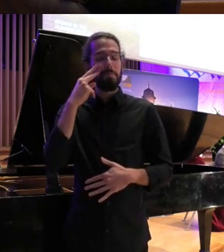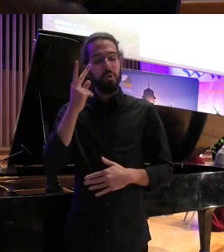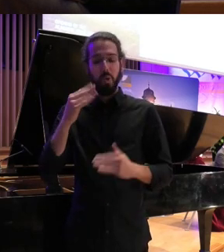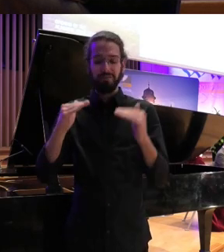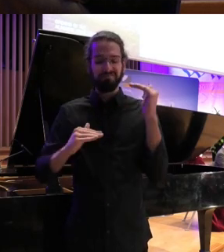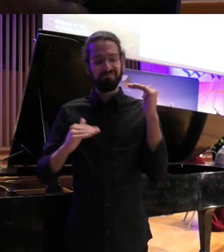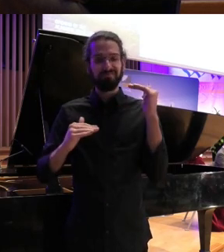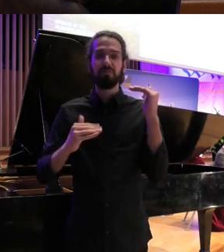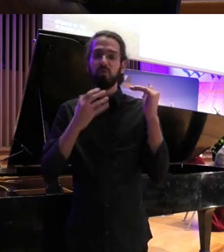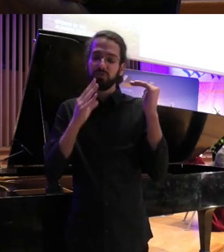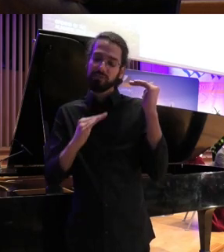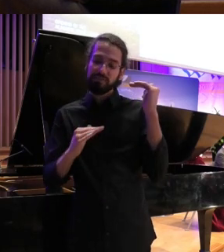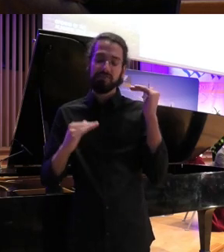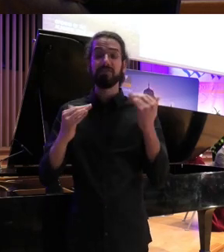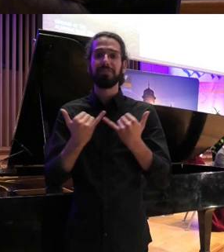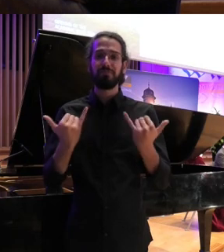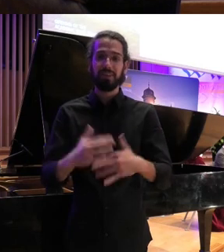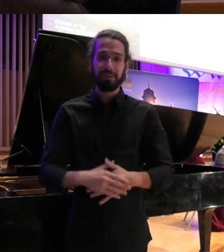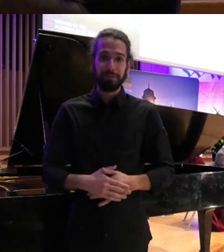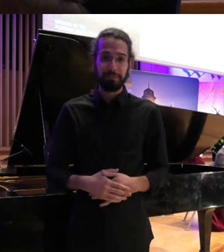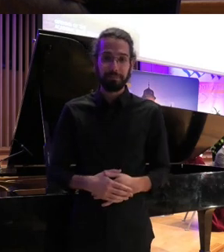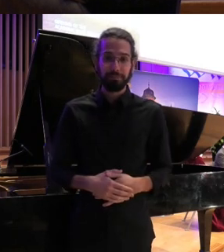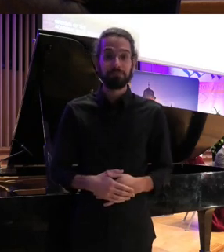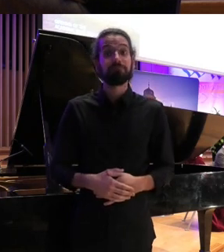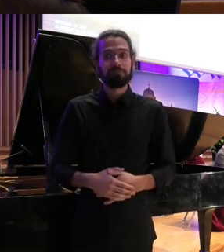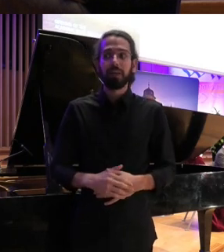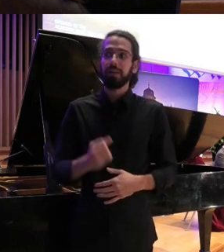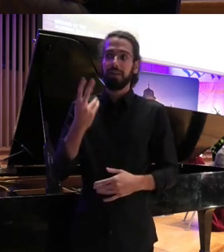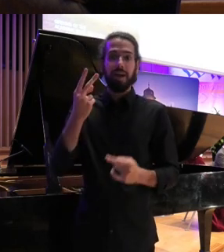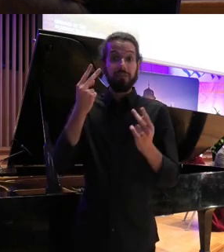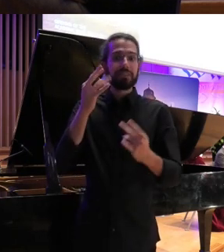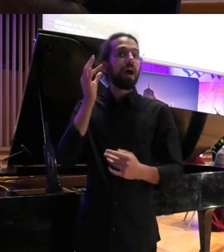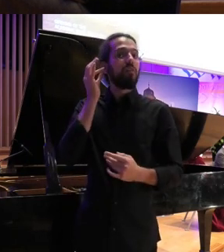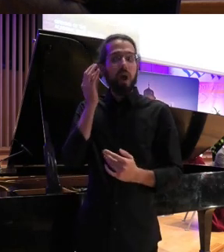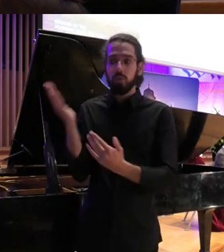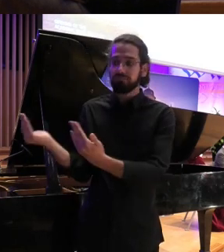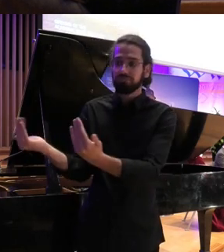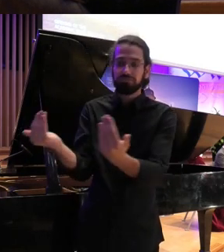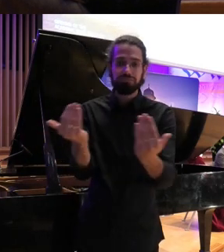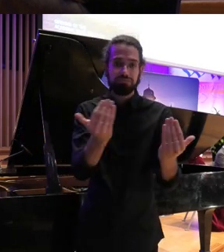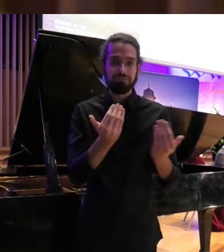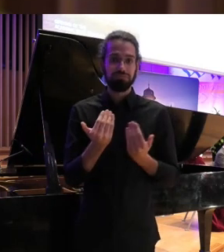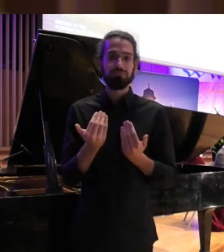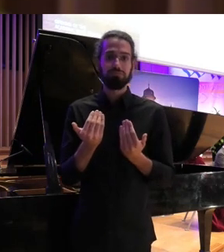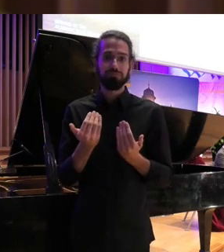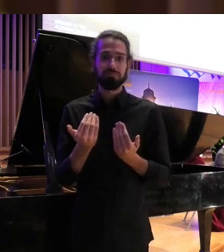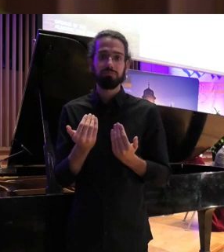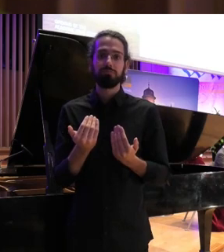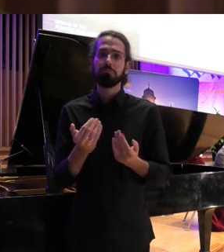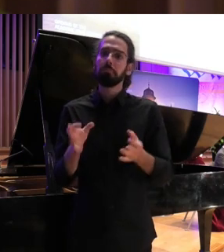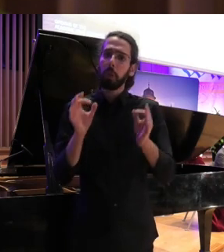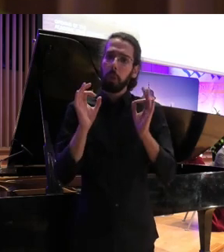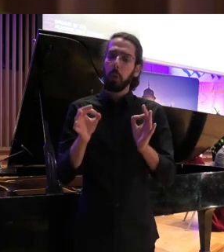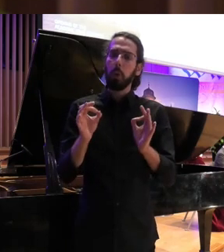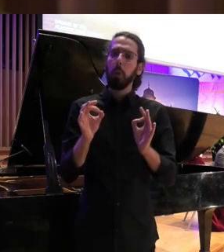ändern? Ja, also das Erste ist sicherlich, Frauen zu rekrutieren, und zwar in einer guten Weise zu rekrutieren.